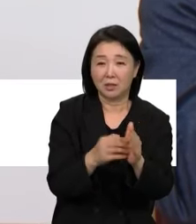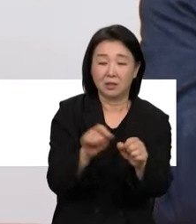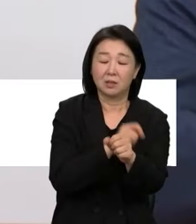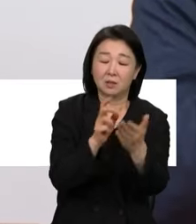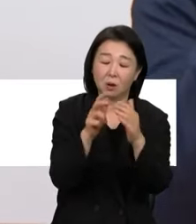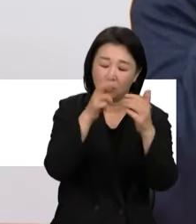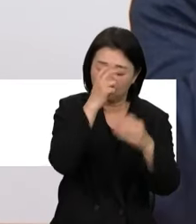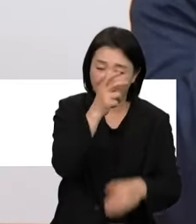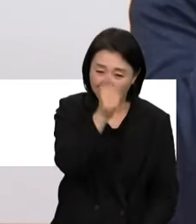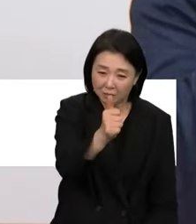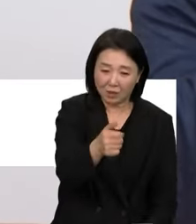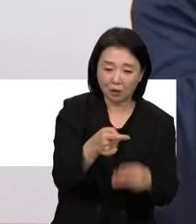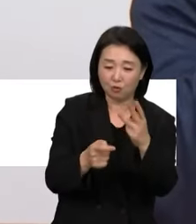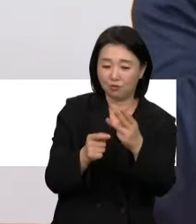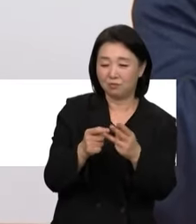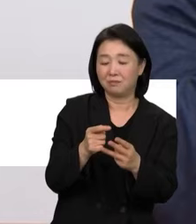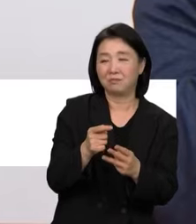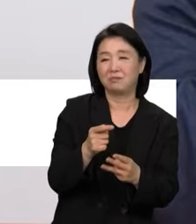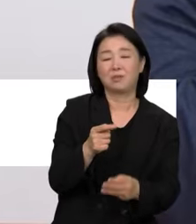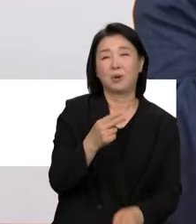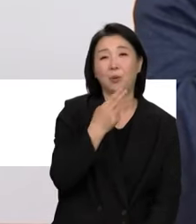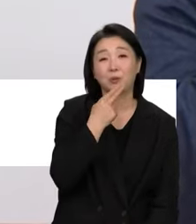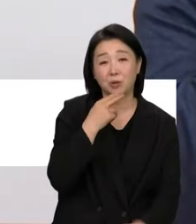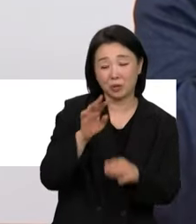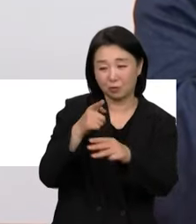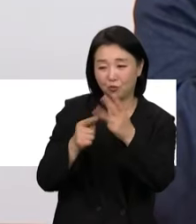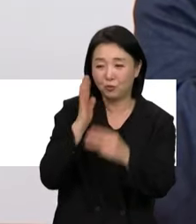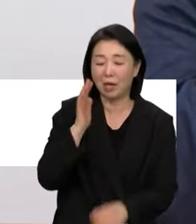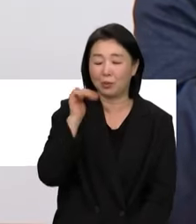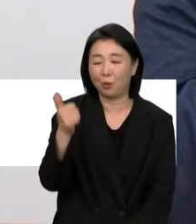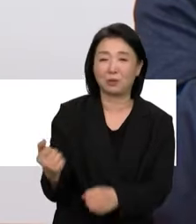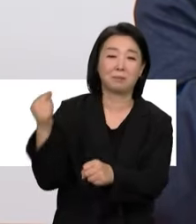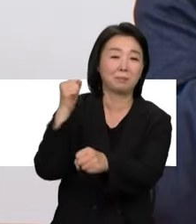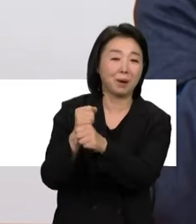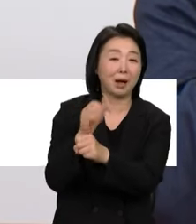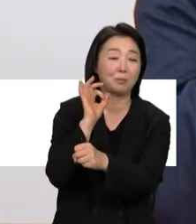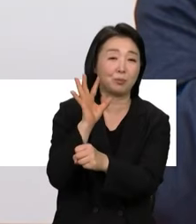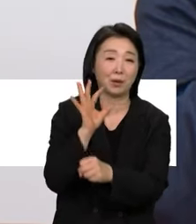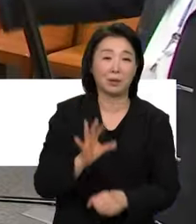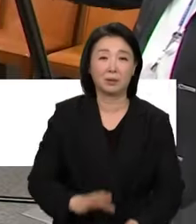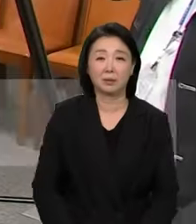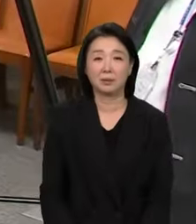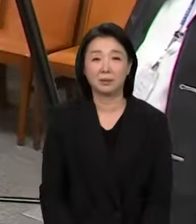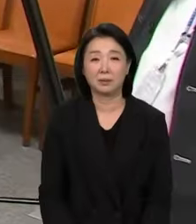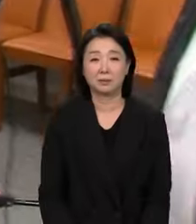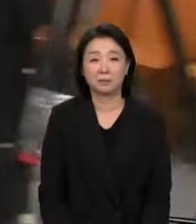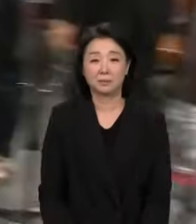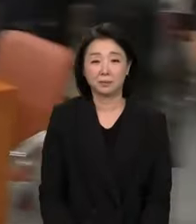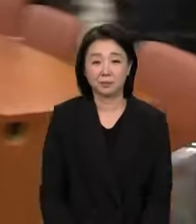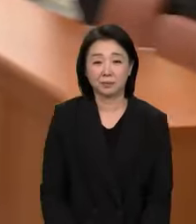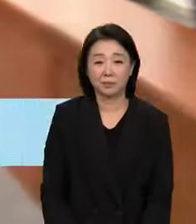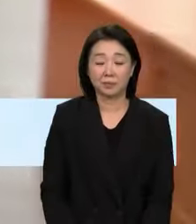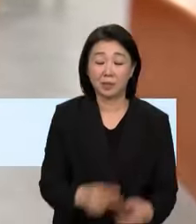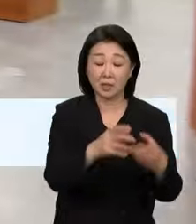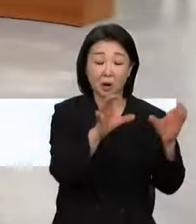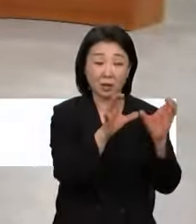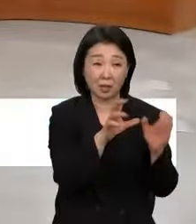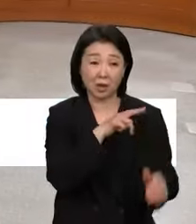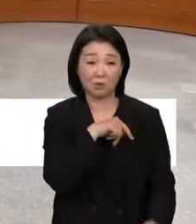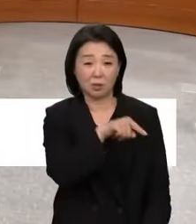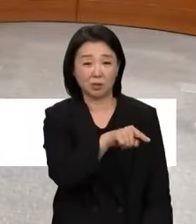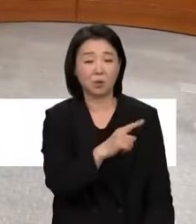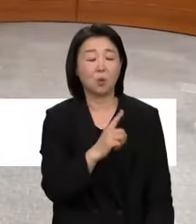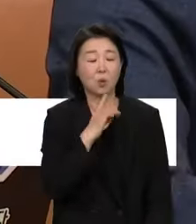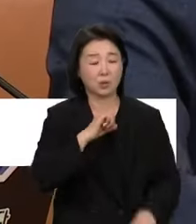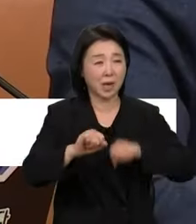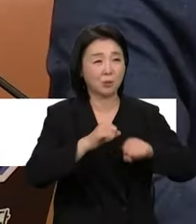것이고 지금의 대통령 윤석은 탄생할 수 없었을 것입니다 여당 위원들을 향해서도 오직